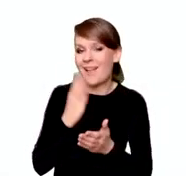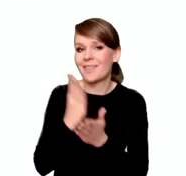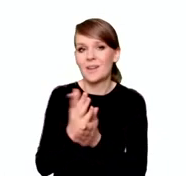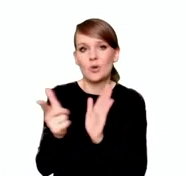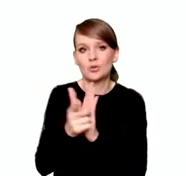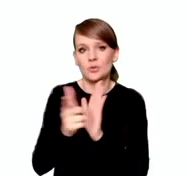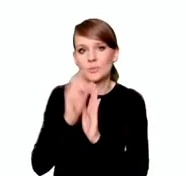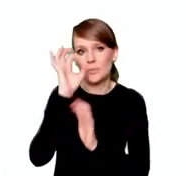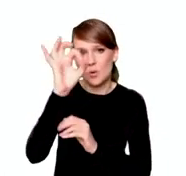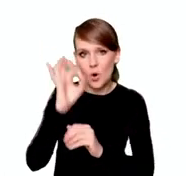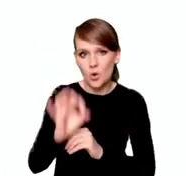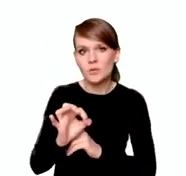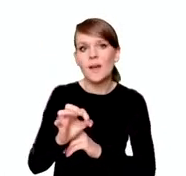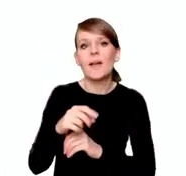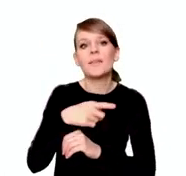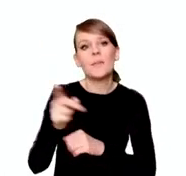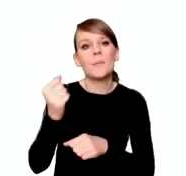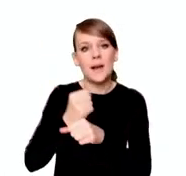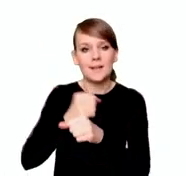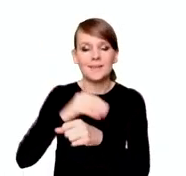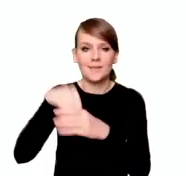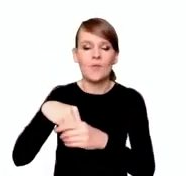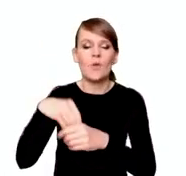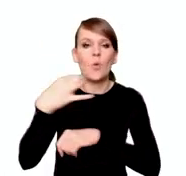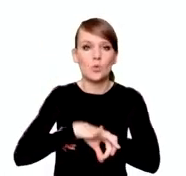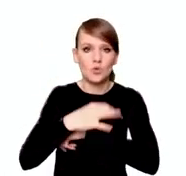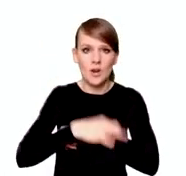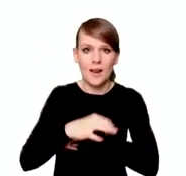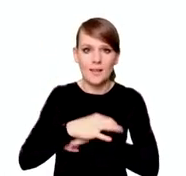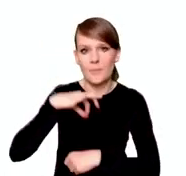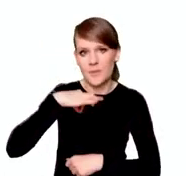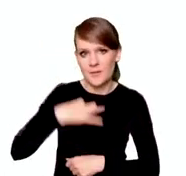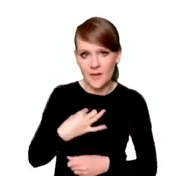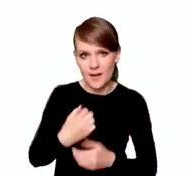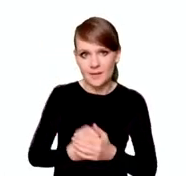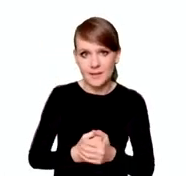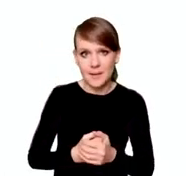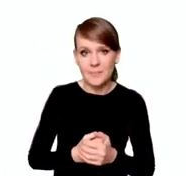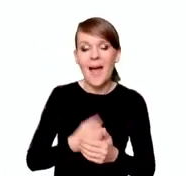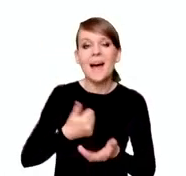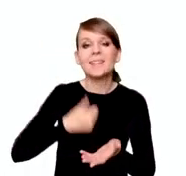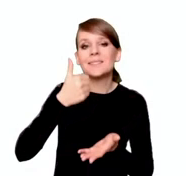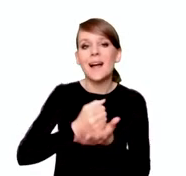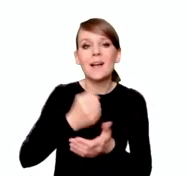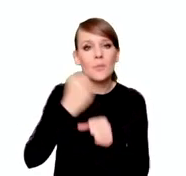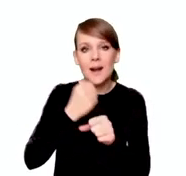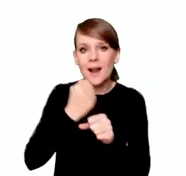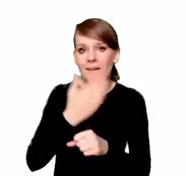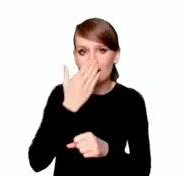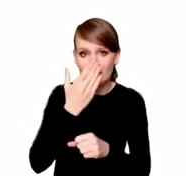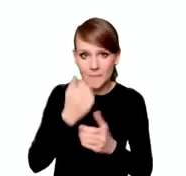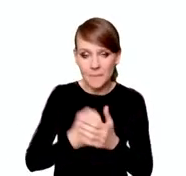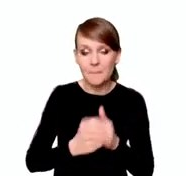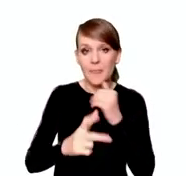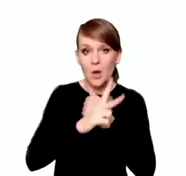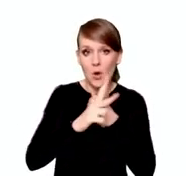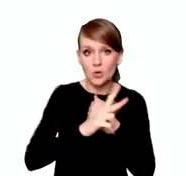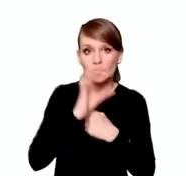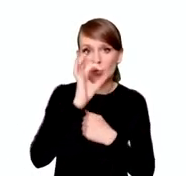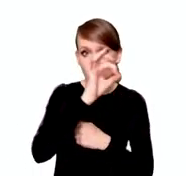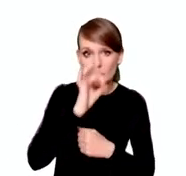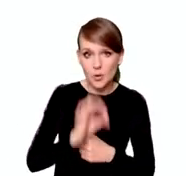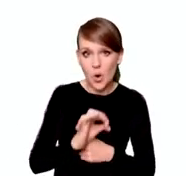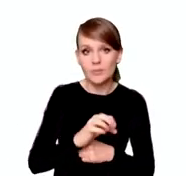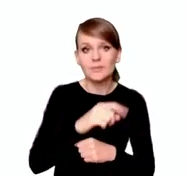17% z uczelni niepublicznych. Biorąc pod uwagę stanowisko pracy, mieliśmy w próbie 80%